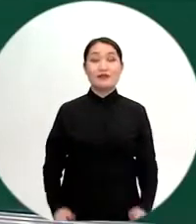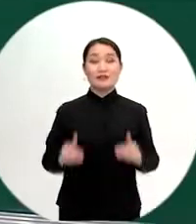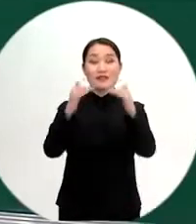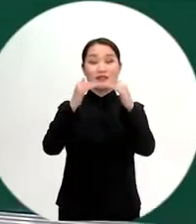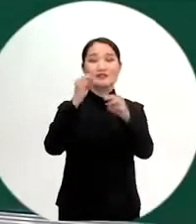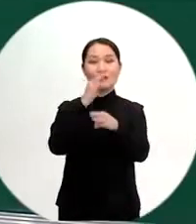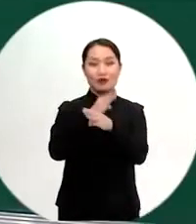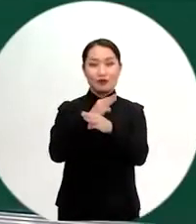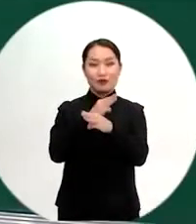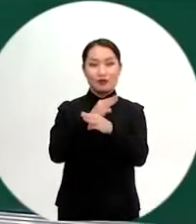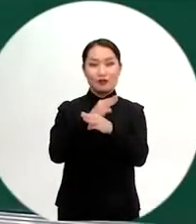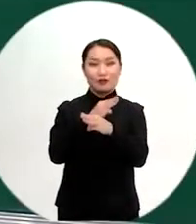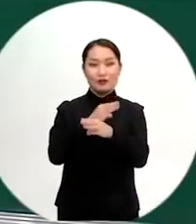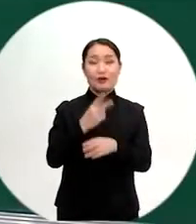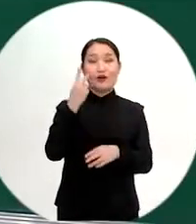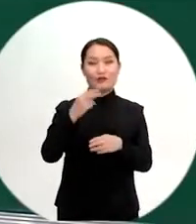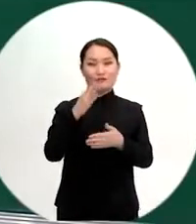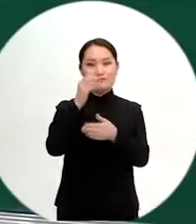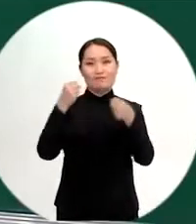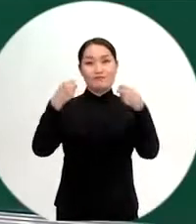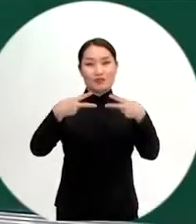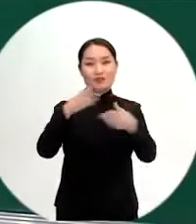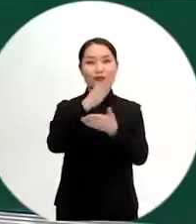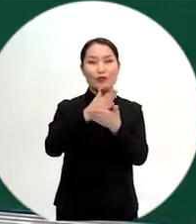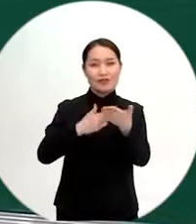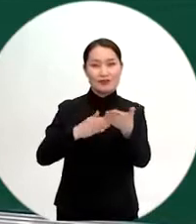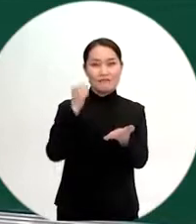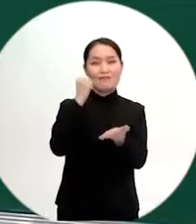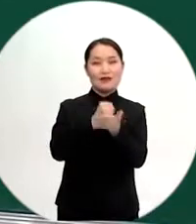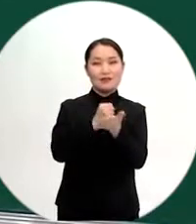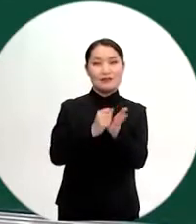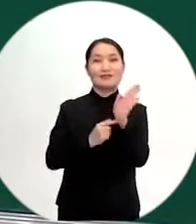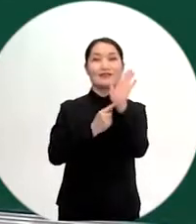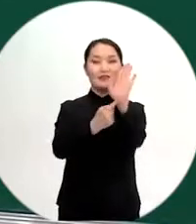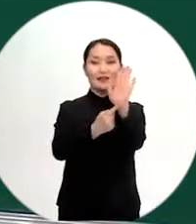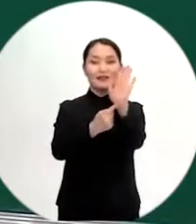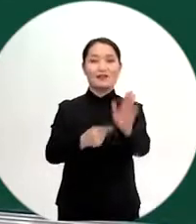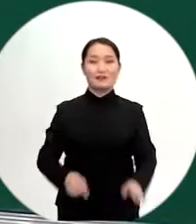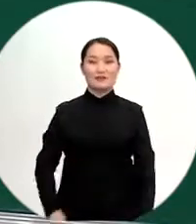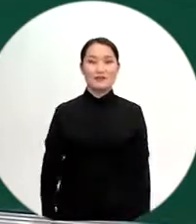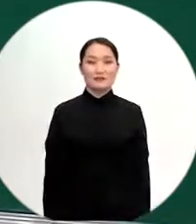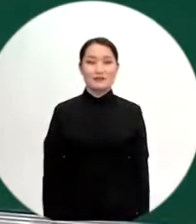тоотой зүйлс 2 тэнцүү хэсэгт хуваагддгаа гэдгийг баталж харууллаа.